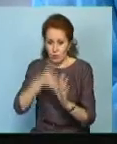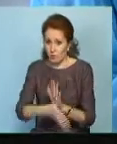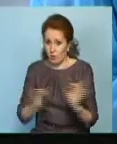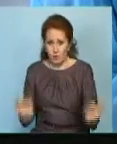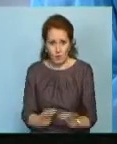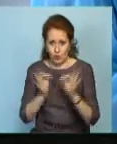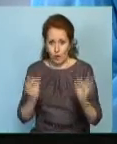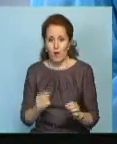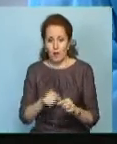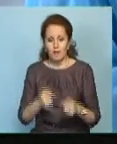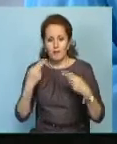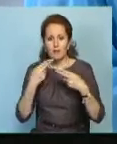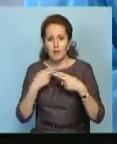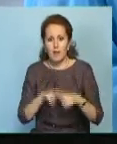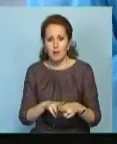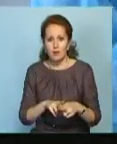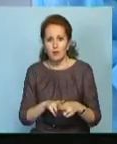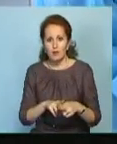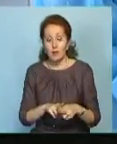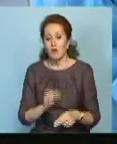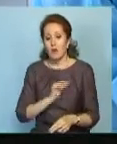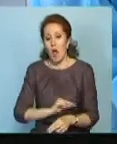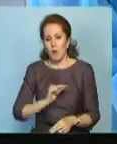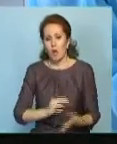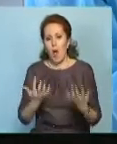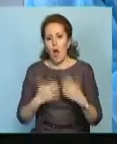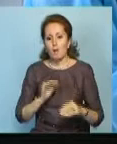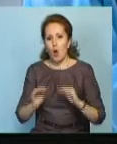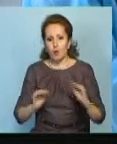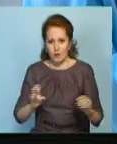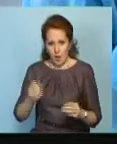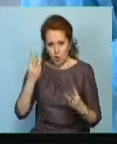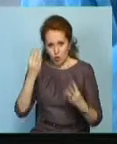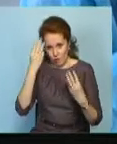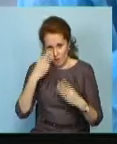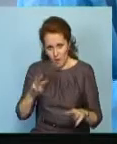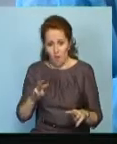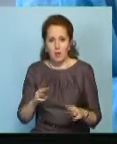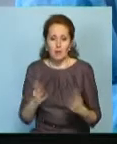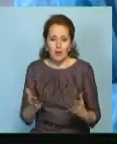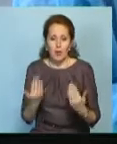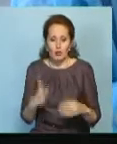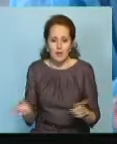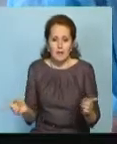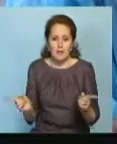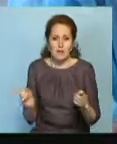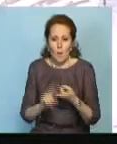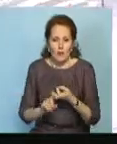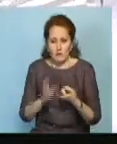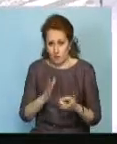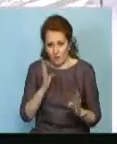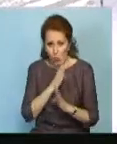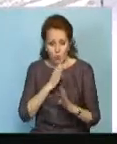уже технически работает оборудование современно и уже соприкосновение с воздухом